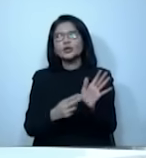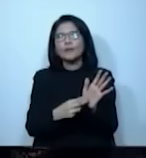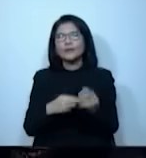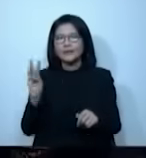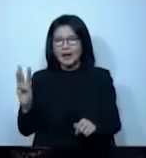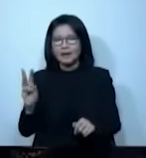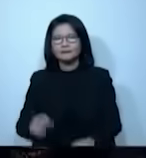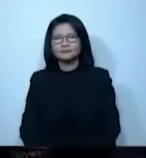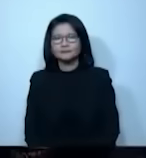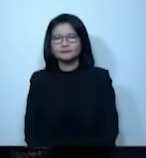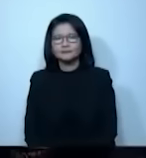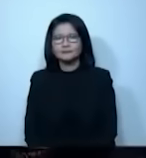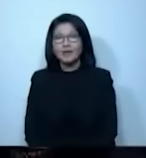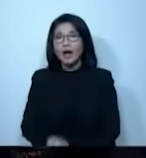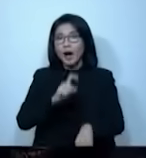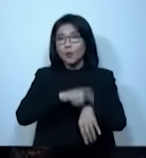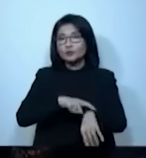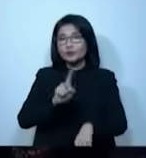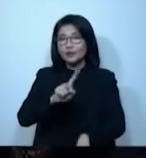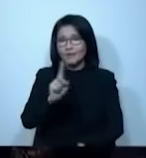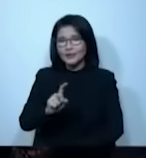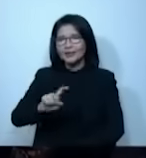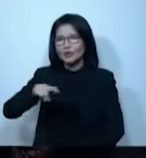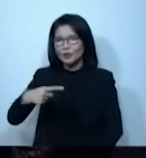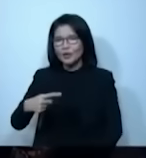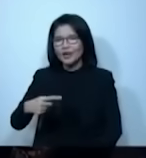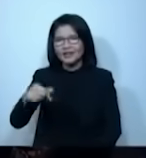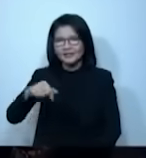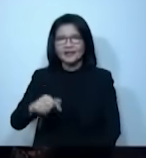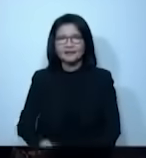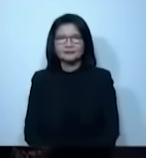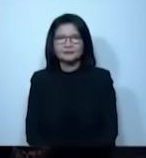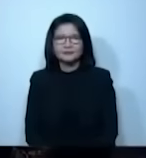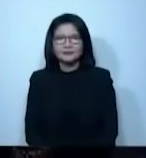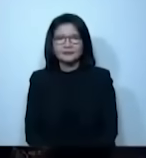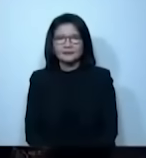3 dan waktu Bapak 1 menit dimulai dari